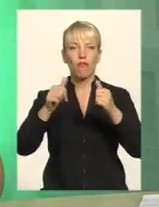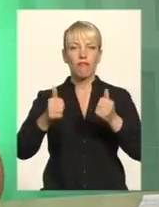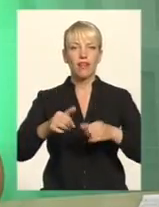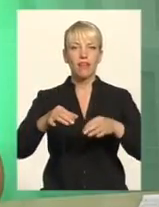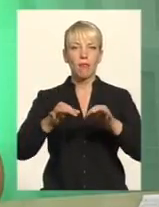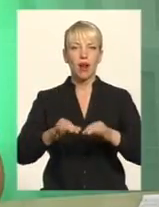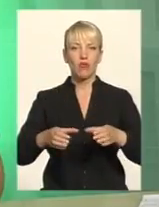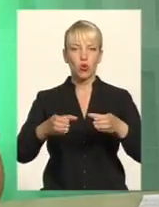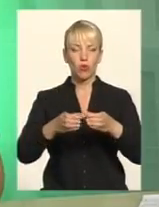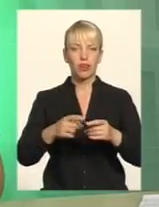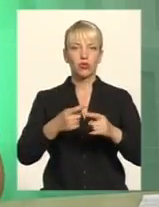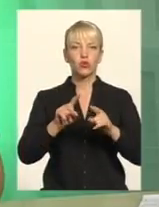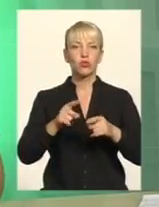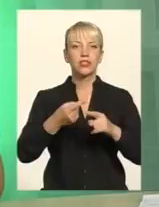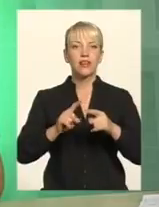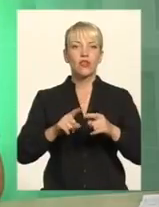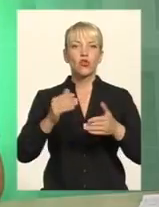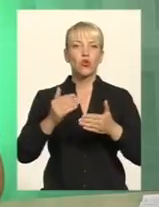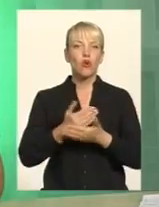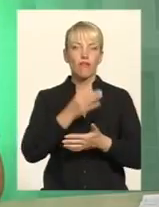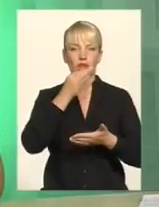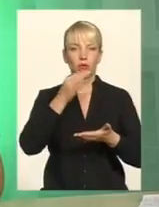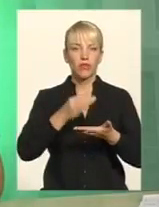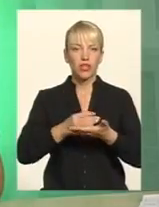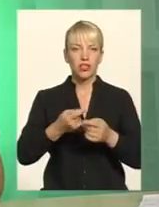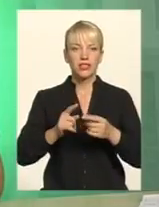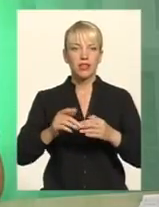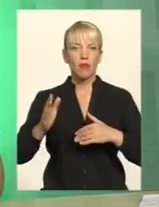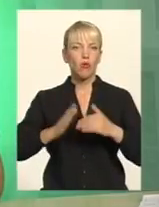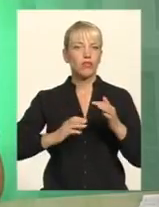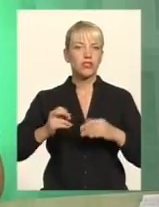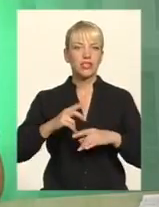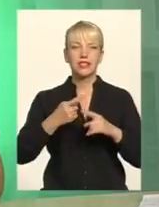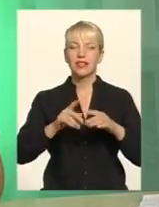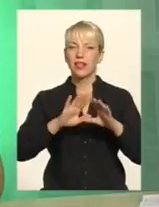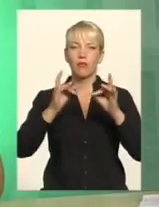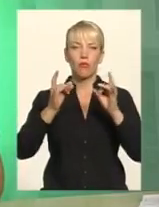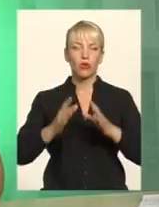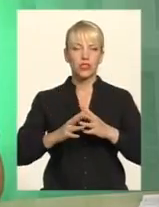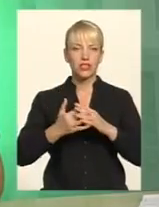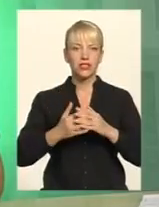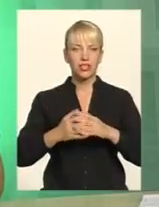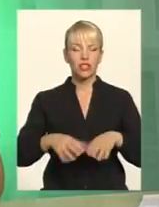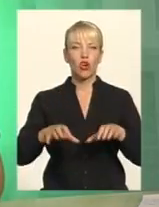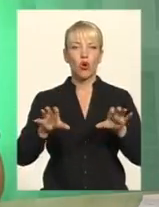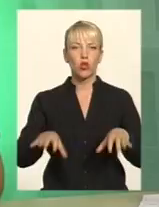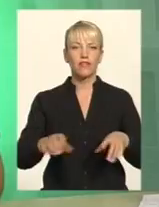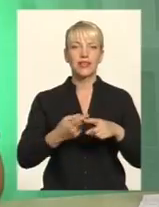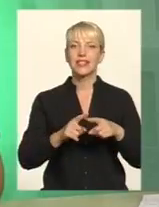нові обов'язки. І дуже важливо буде професіоналізм. Це вже не просто сільський голова, це вже не та територія. Це треба